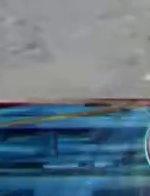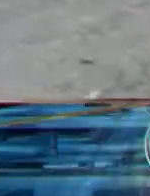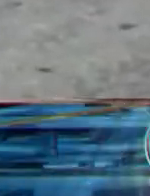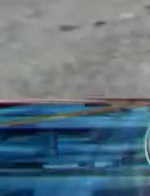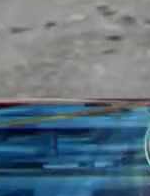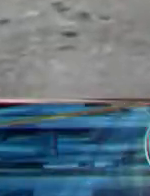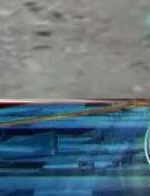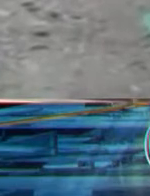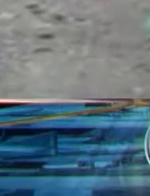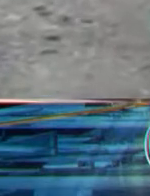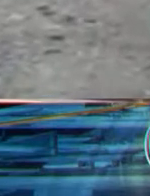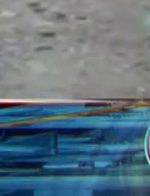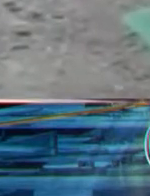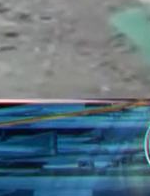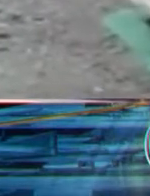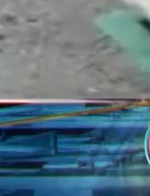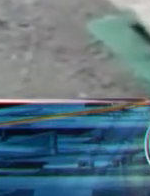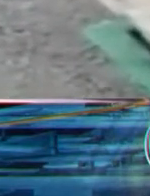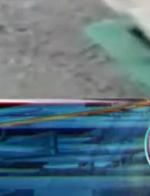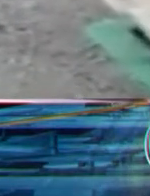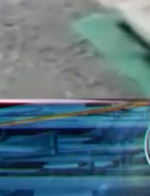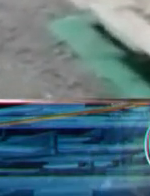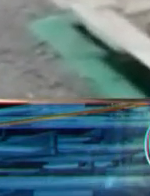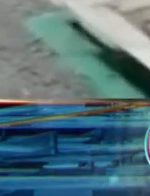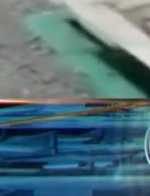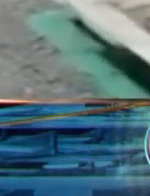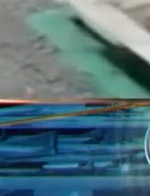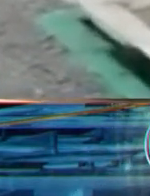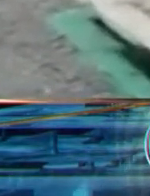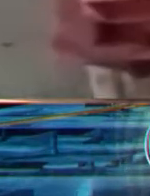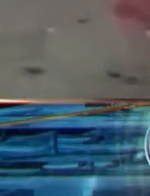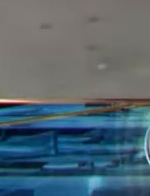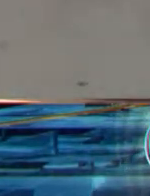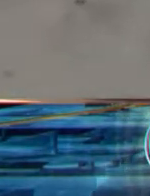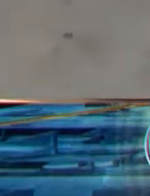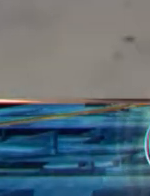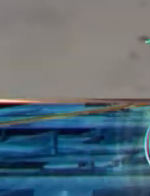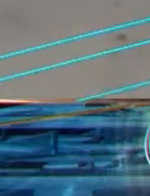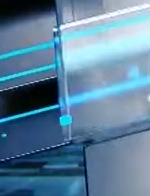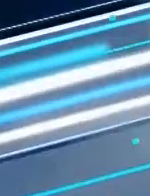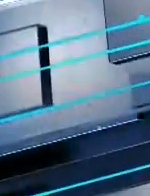Клевый улов. 2 центнера незаконного улова рыбы изъяли у браконьера.